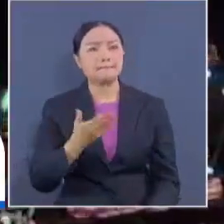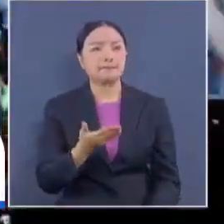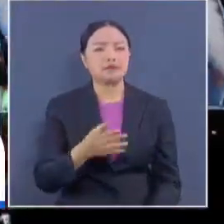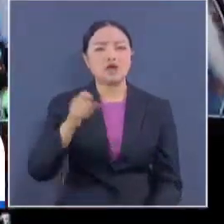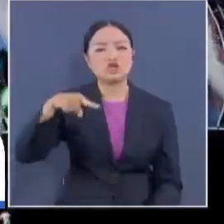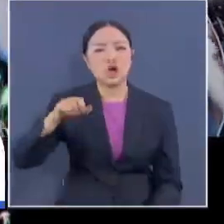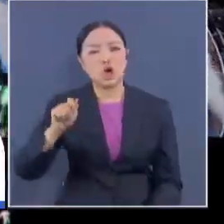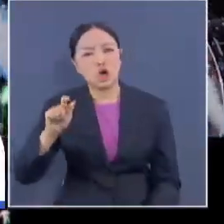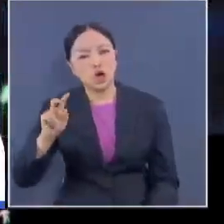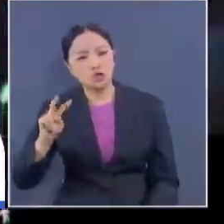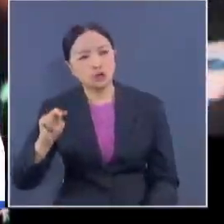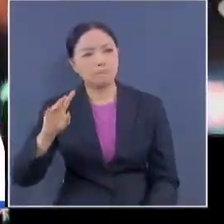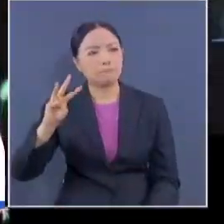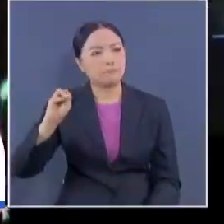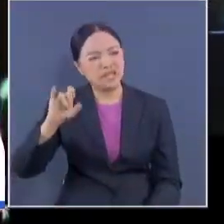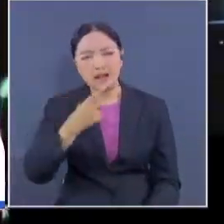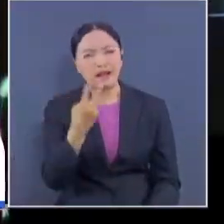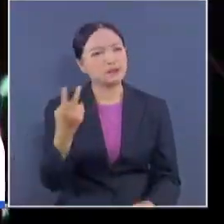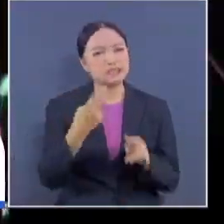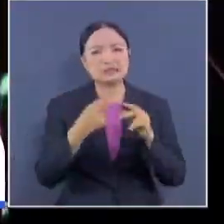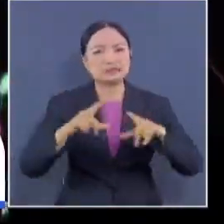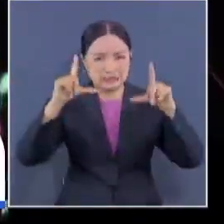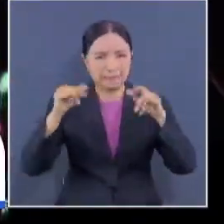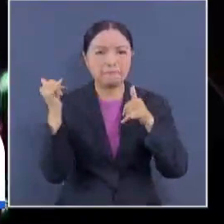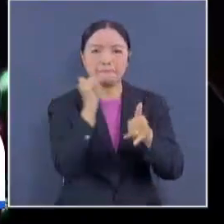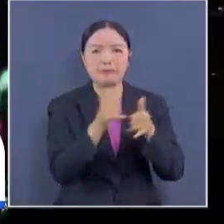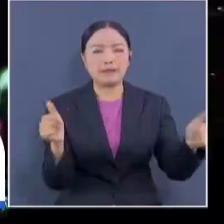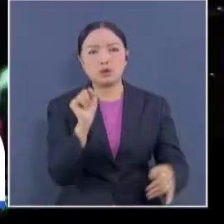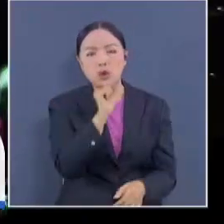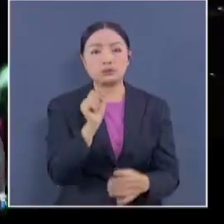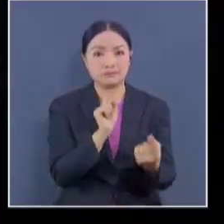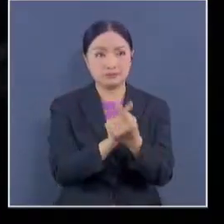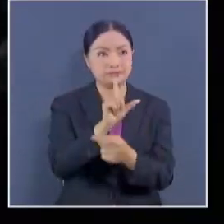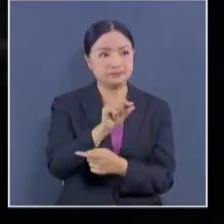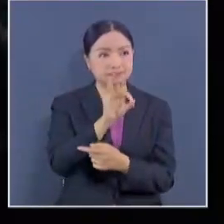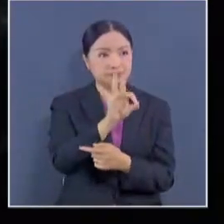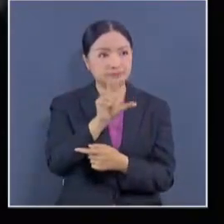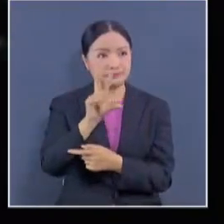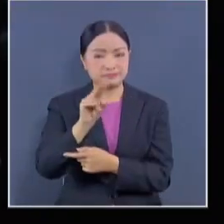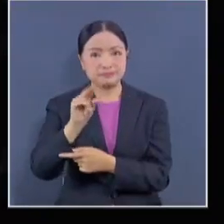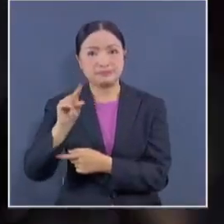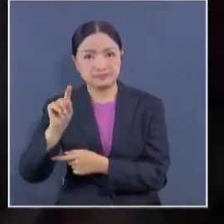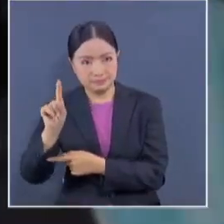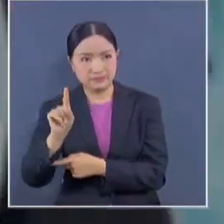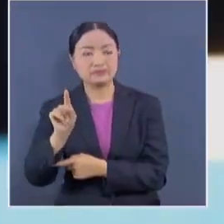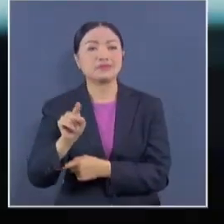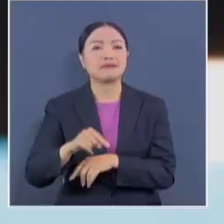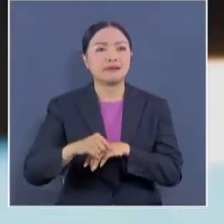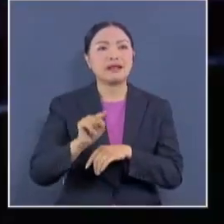าร์คแค่เห็นชื่อก็ว้าวกันแล้วใช่มั้ยคะอย่าลืมนะคะมาพบกันได้วันที่29 30 31ธันวาคมที่แหลมบาลีไฮค่ะ